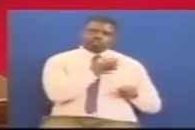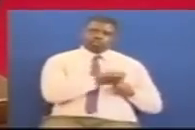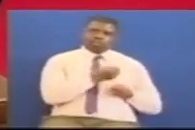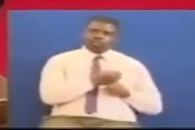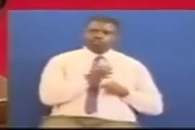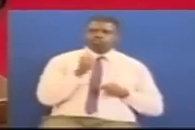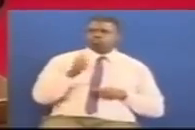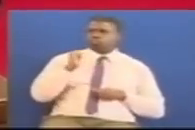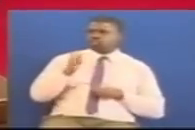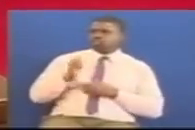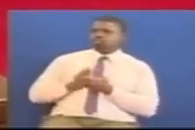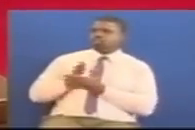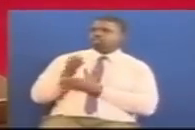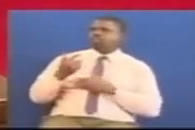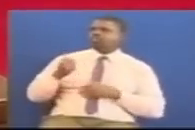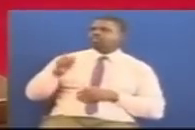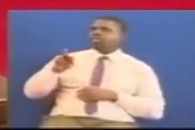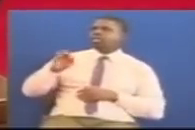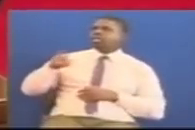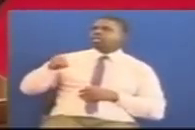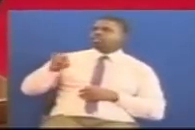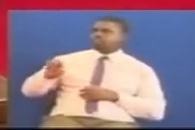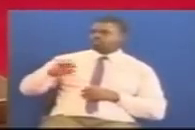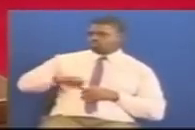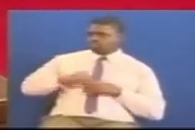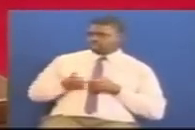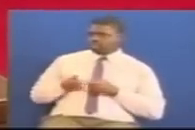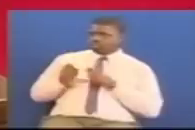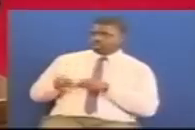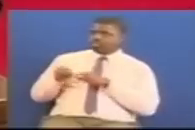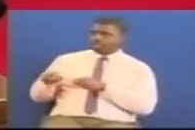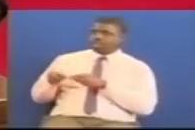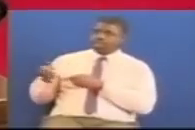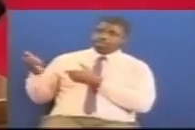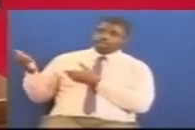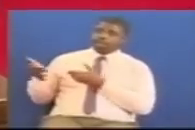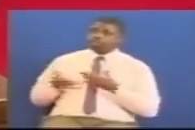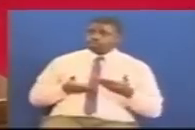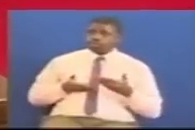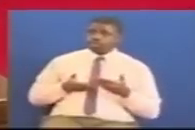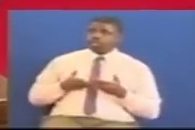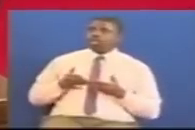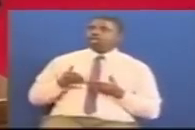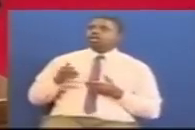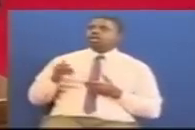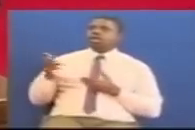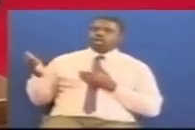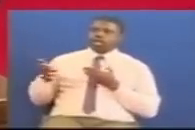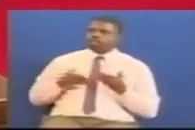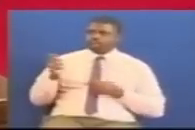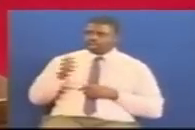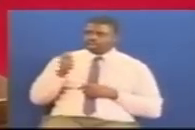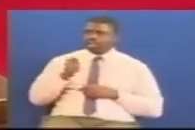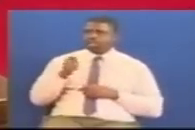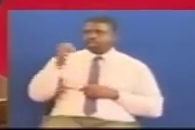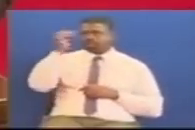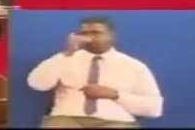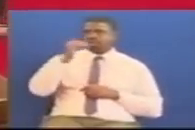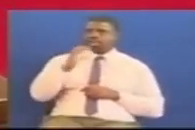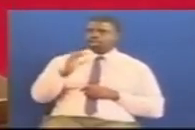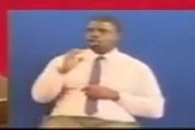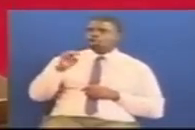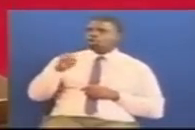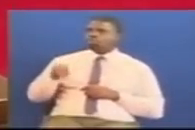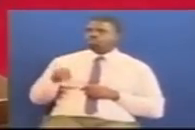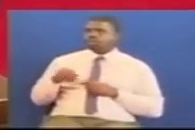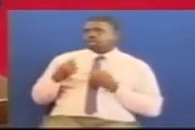pale Tarime mwenyewe, nikiwa pale Tarime nilikaribishwa karibu Kenya Safaricom, nikashangaa.